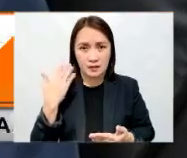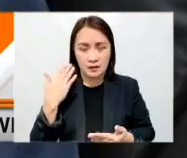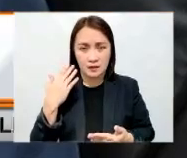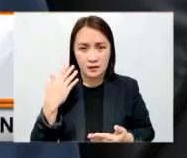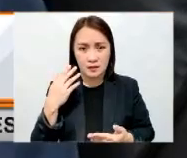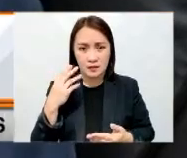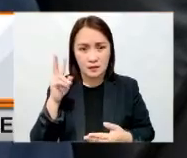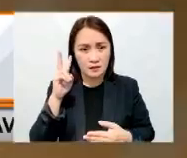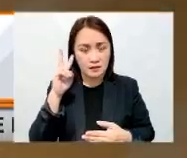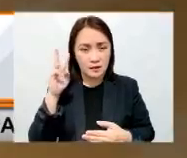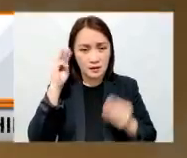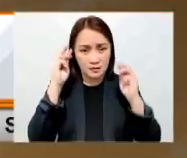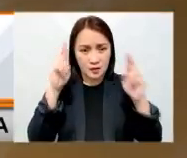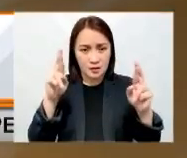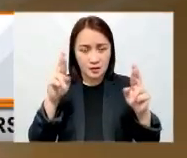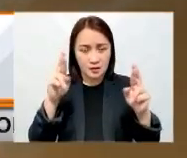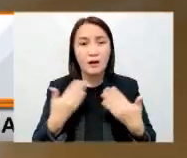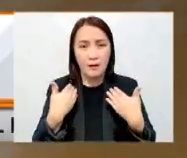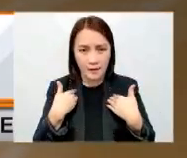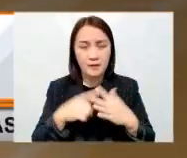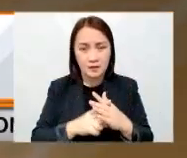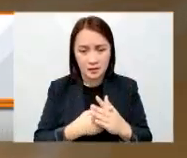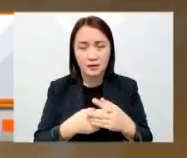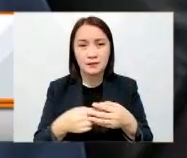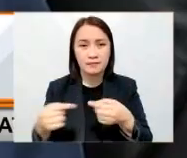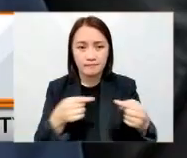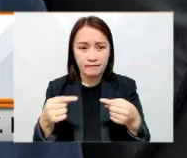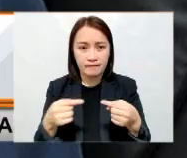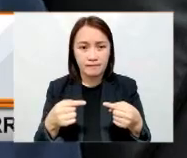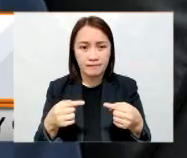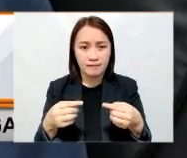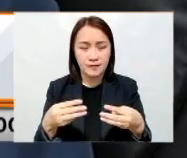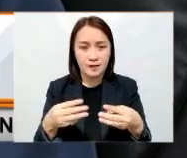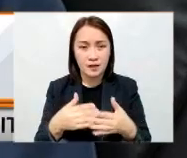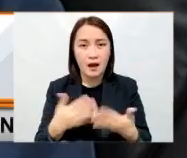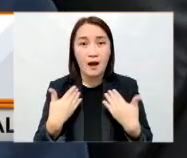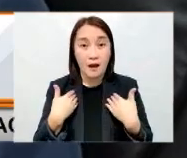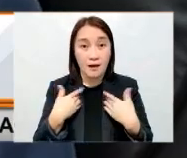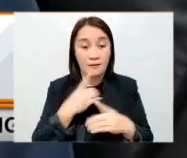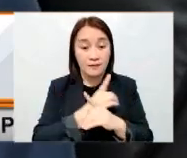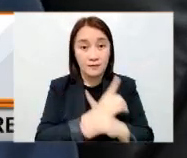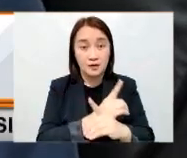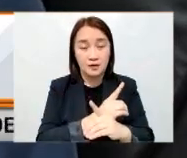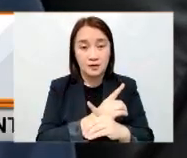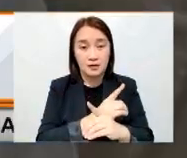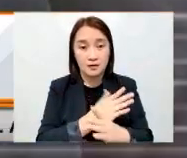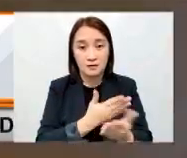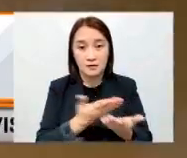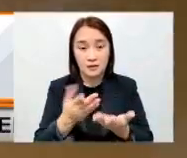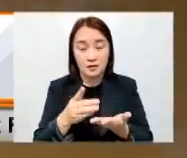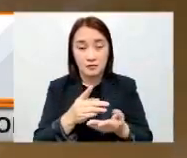na ng engkwentro. Ibig sabihin, talagang may mga layers of defense yung lugar kung nasaan siya nandoroon.